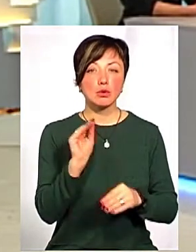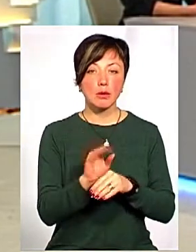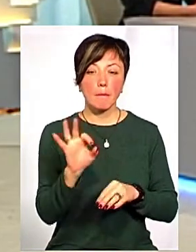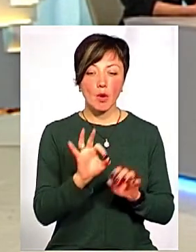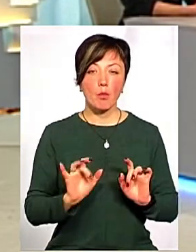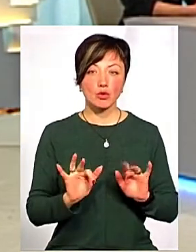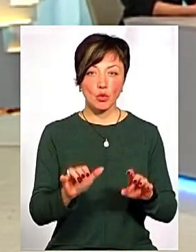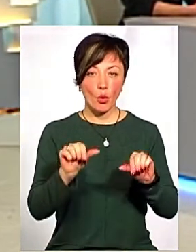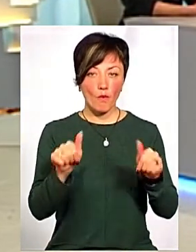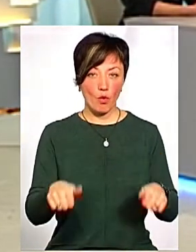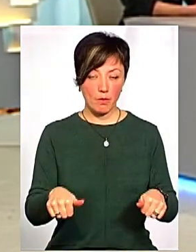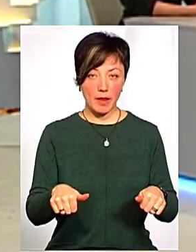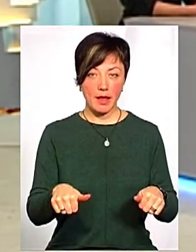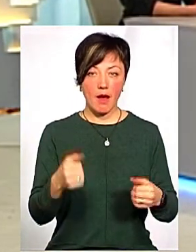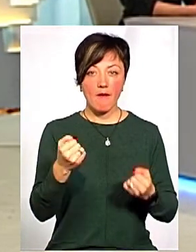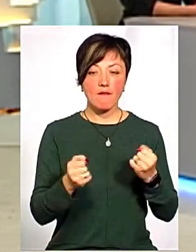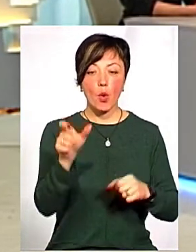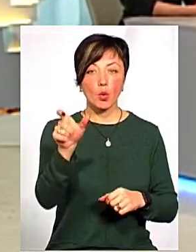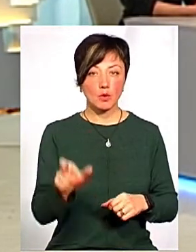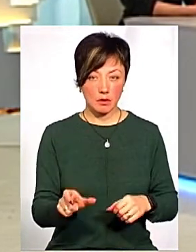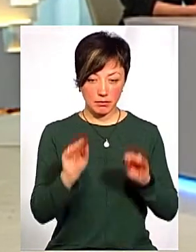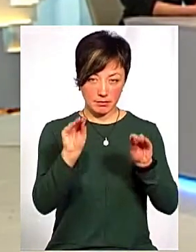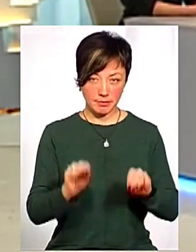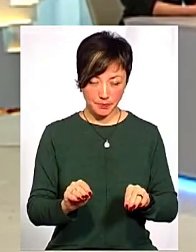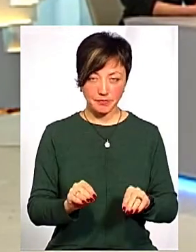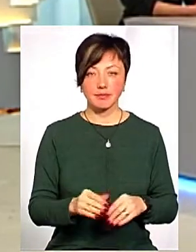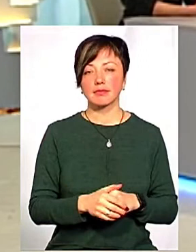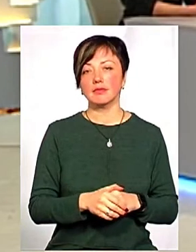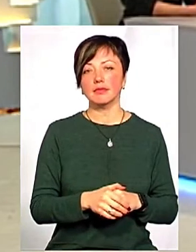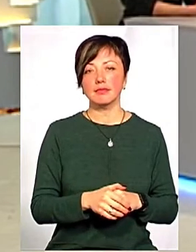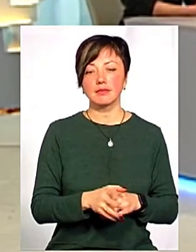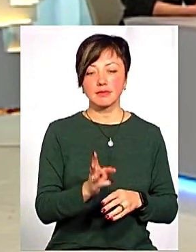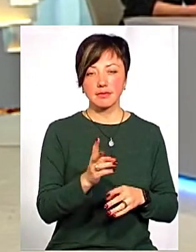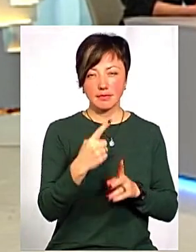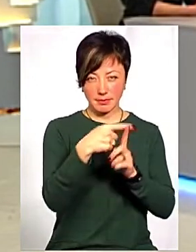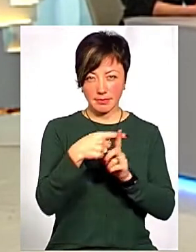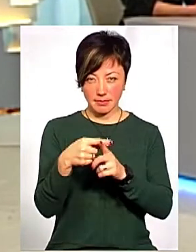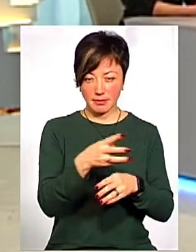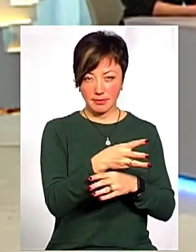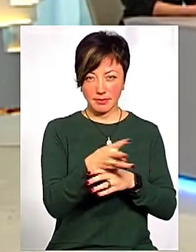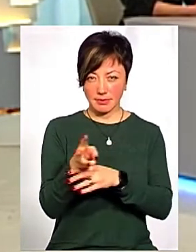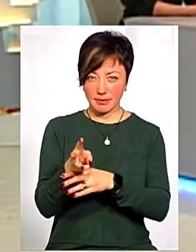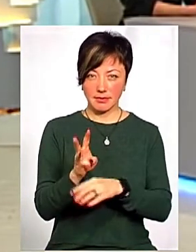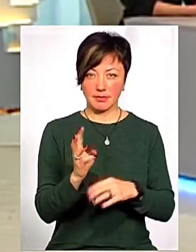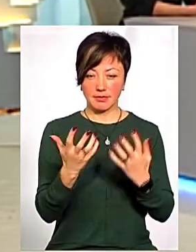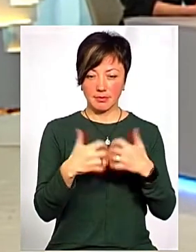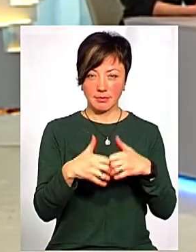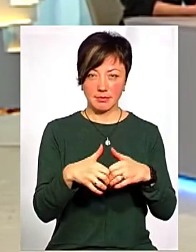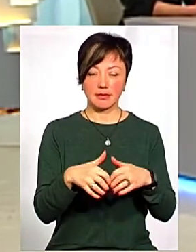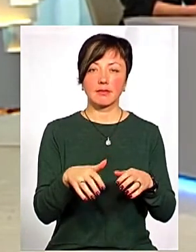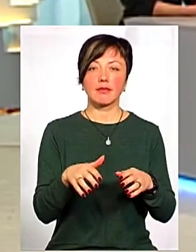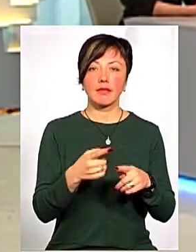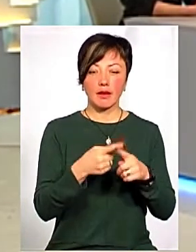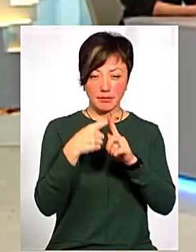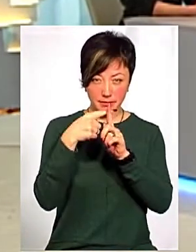приводу процедури оформлення водія під час порушення швидкісного режиму. Лазерний прилад працює за допомогою лазера, як я наголошувала.